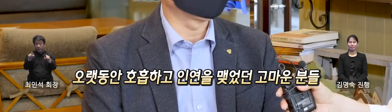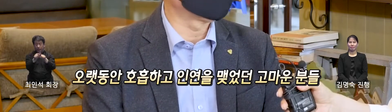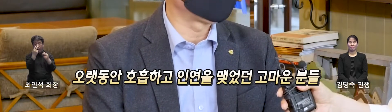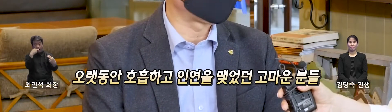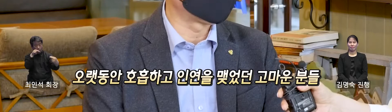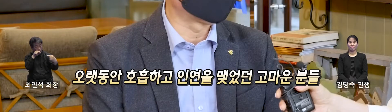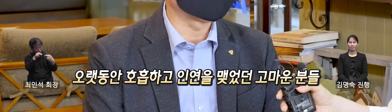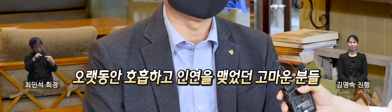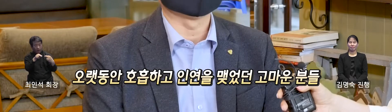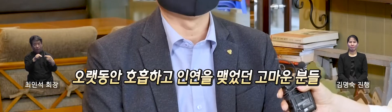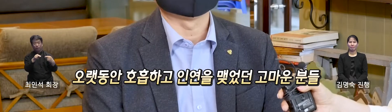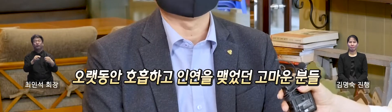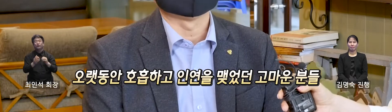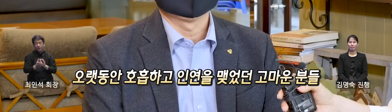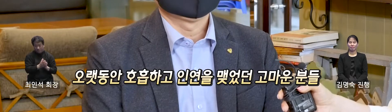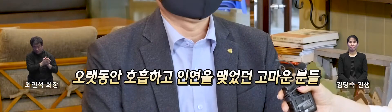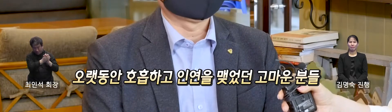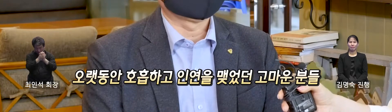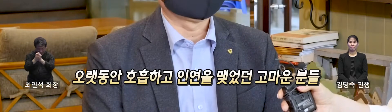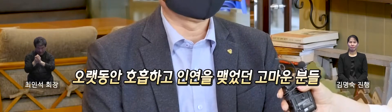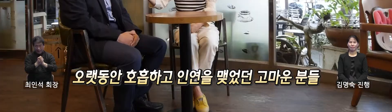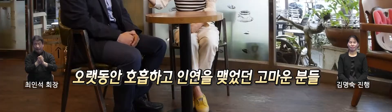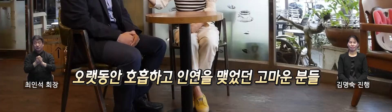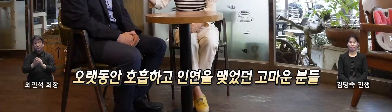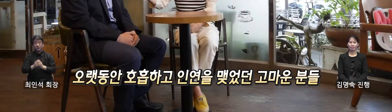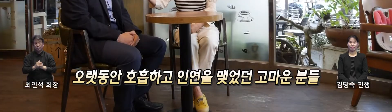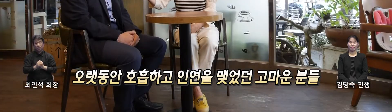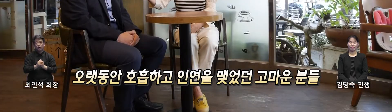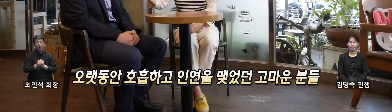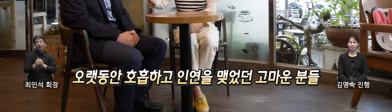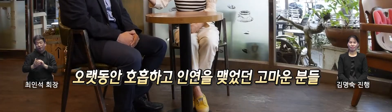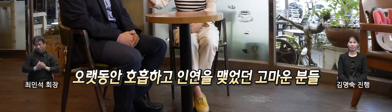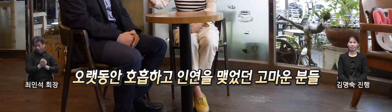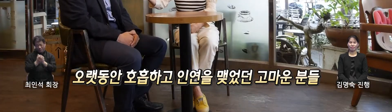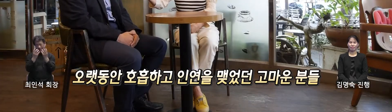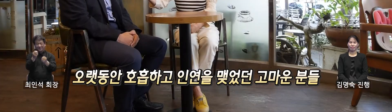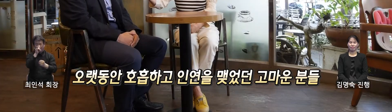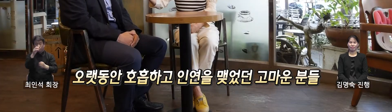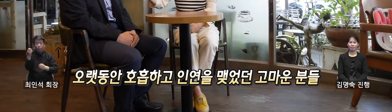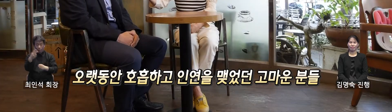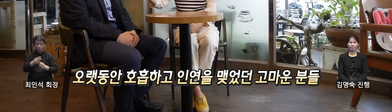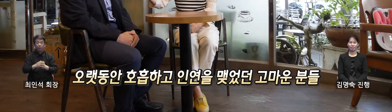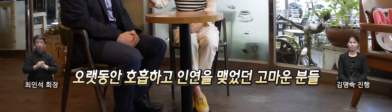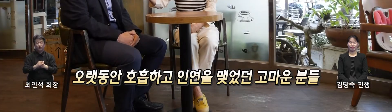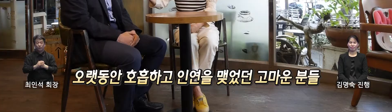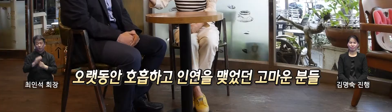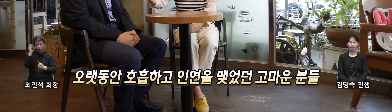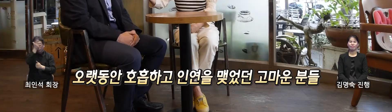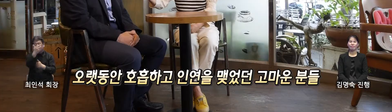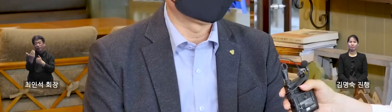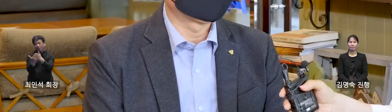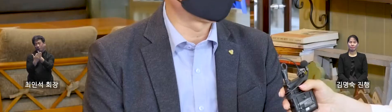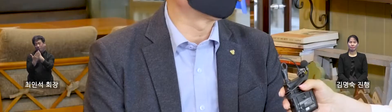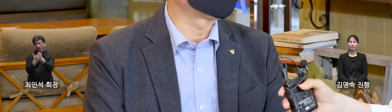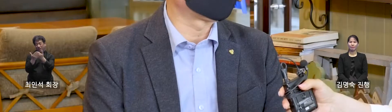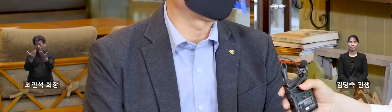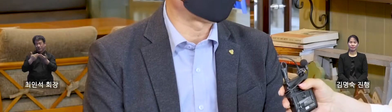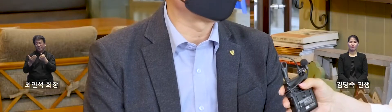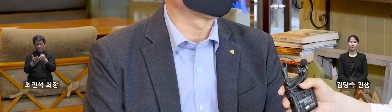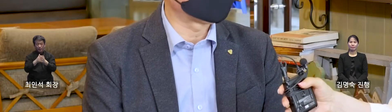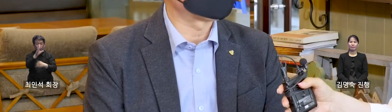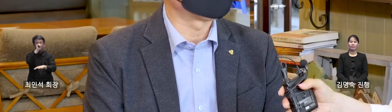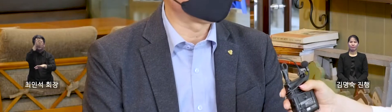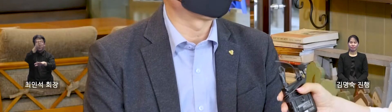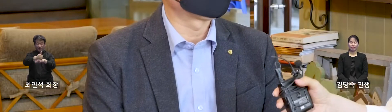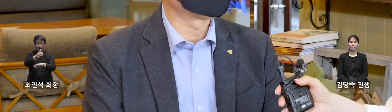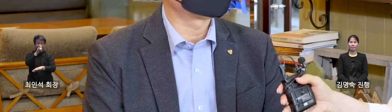같이 인연을 맺고 지원하면서 정도 많이 쌓였고요. 우리 소장님들이 많이 후원해 줘서 좋은 결과가